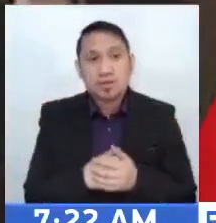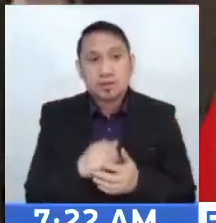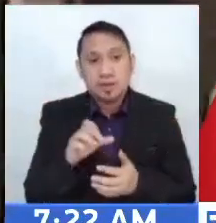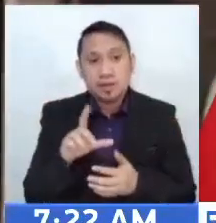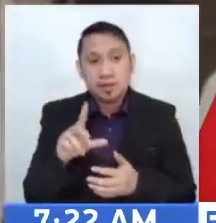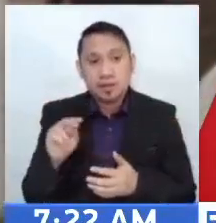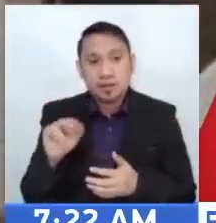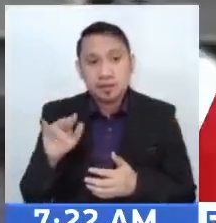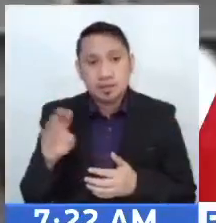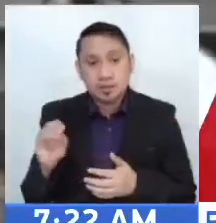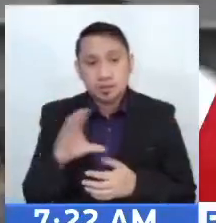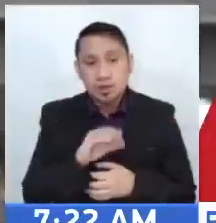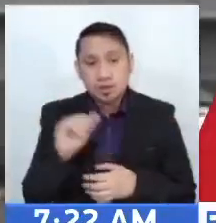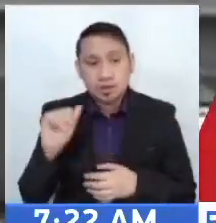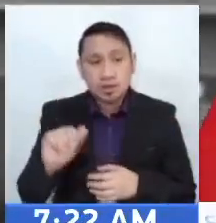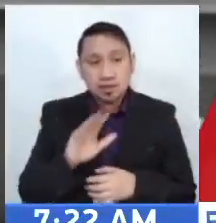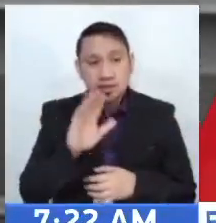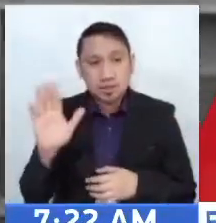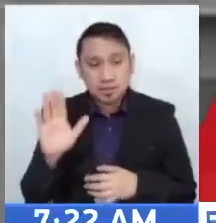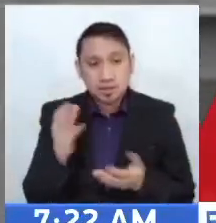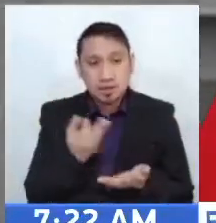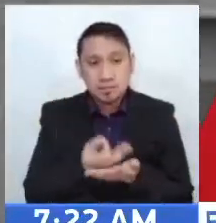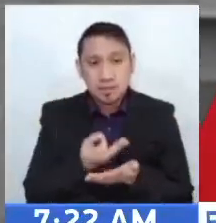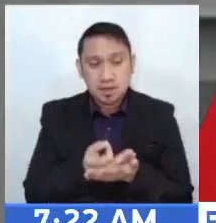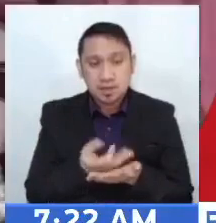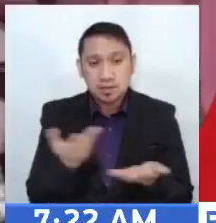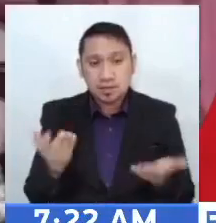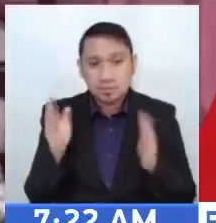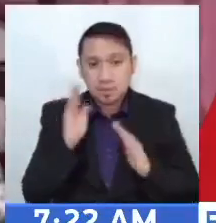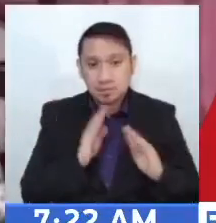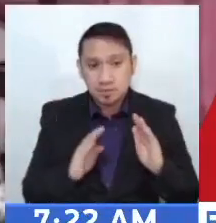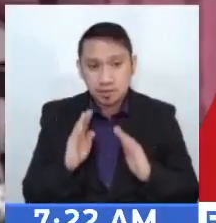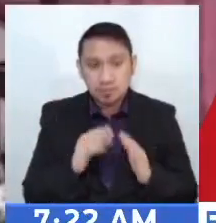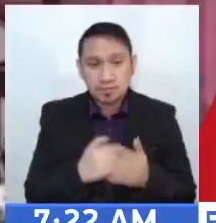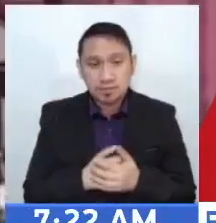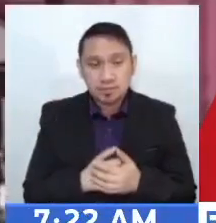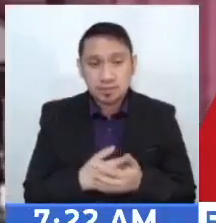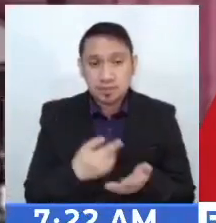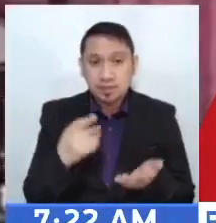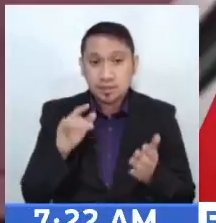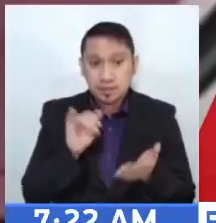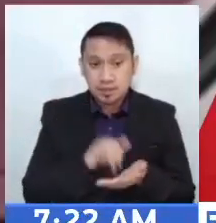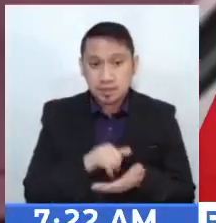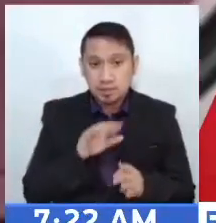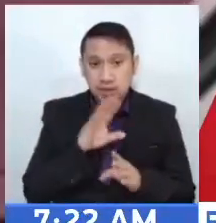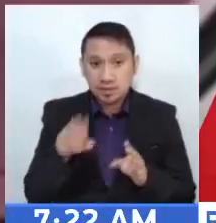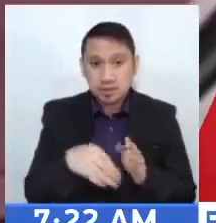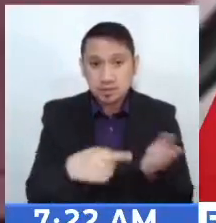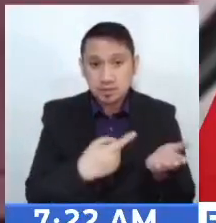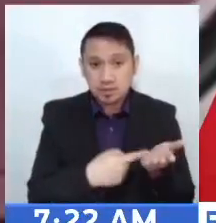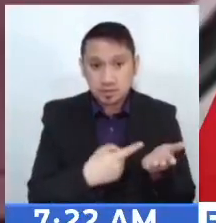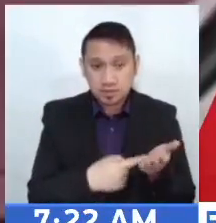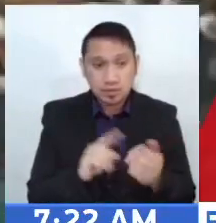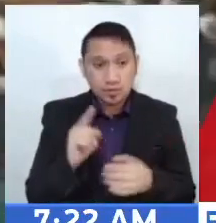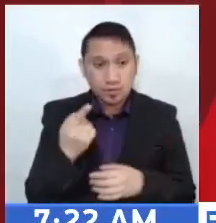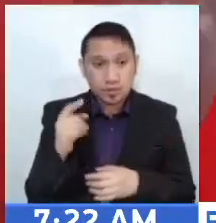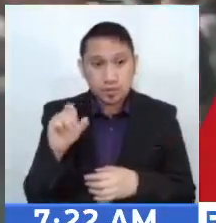Financial Crisis. Isa ito sa mga tinalakay niya sa kanyang unang State of the Nation address.